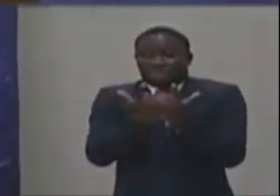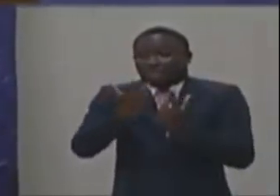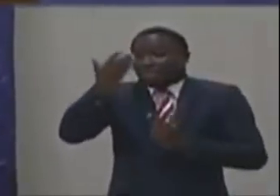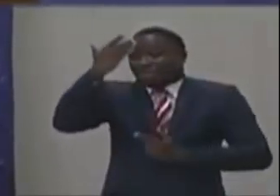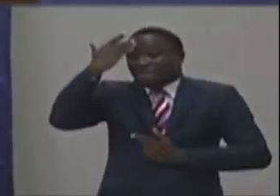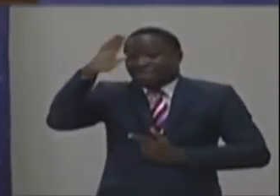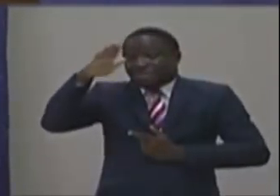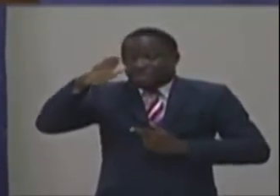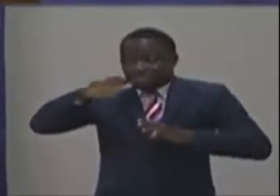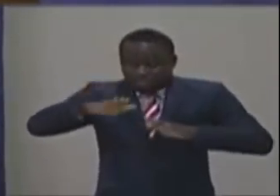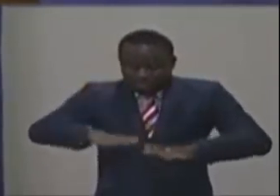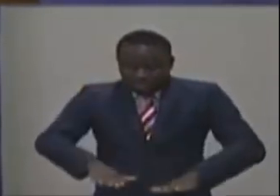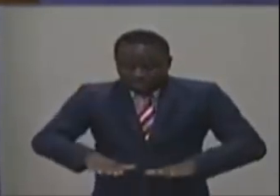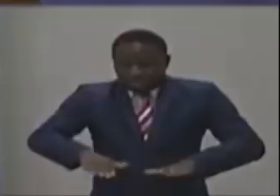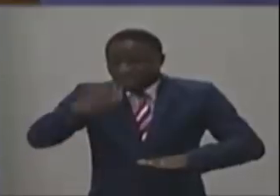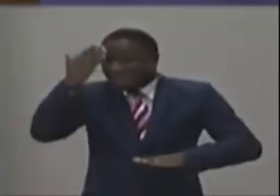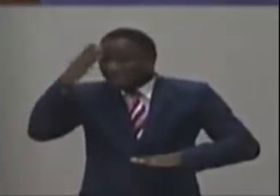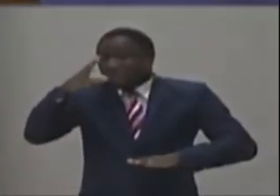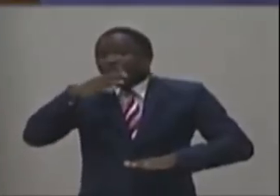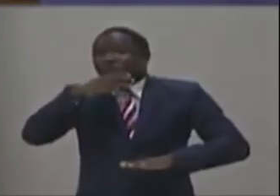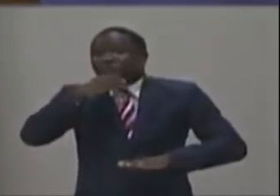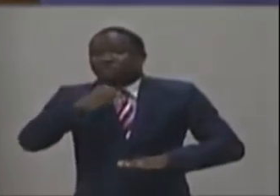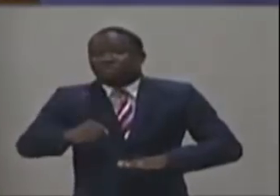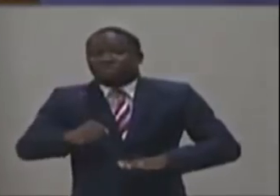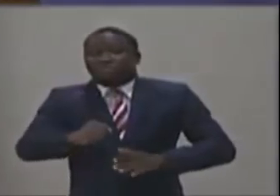Il n'y a pas qu'un petit monde, il n'y a pas qu'un grand monde.